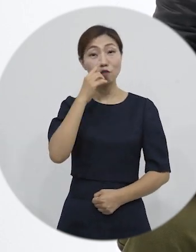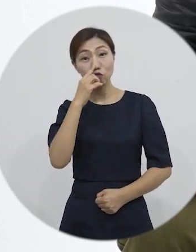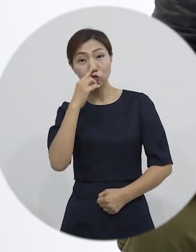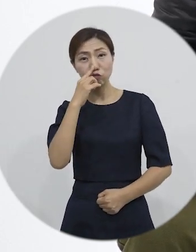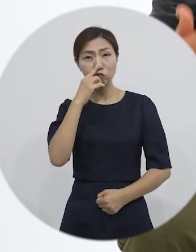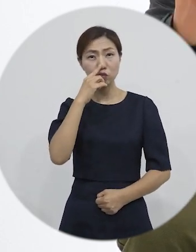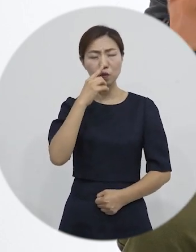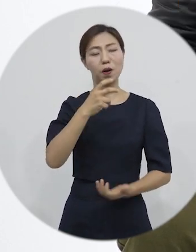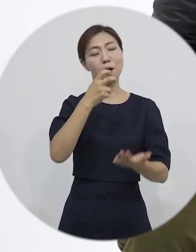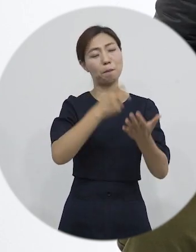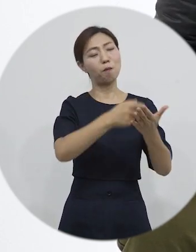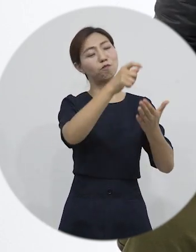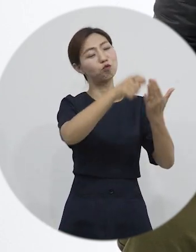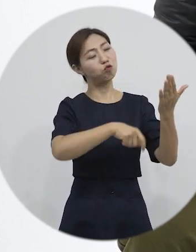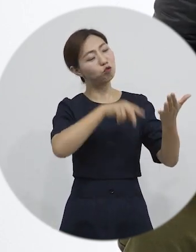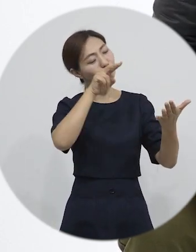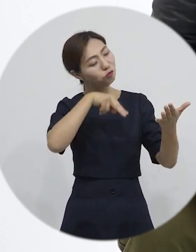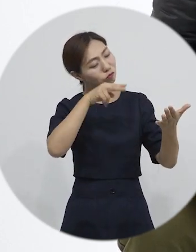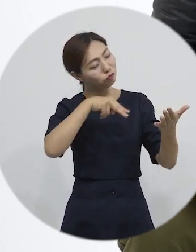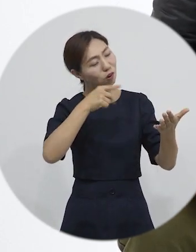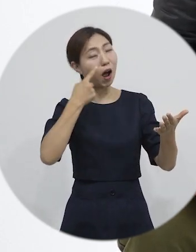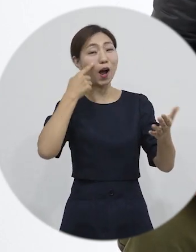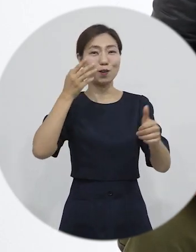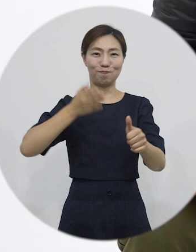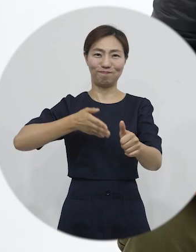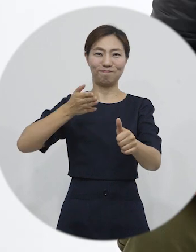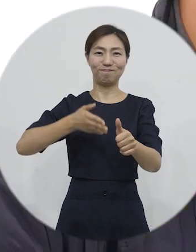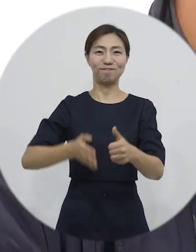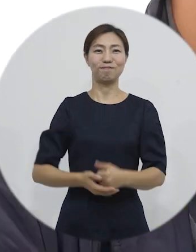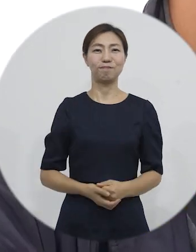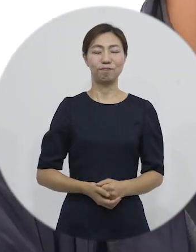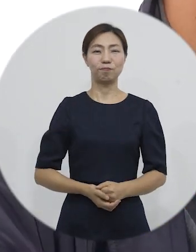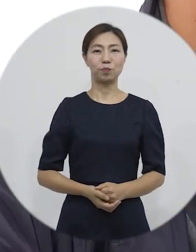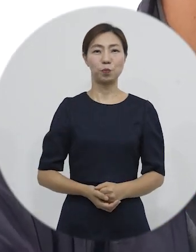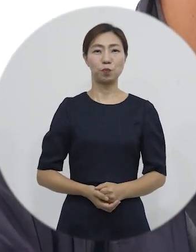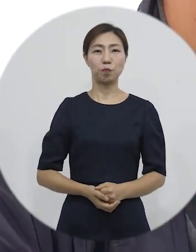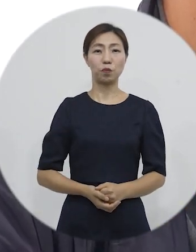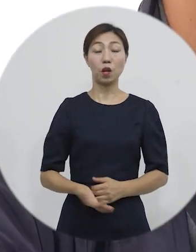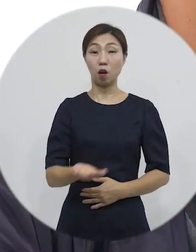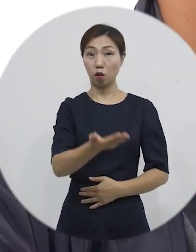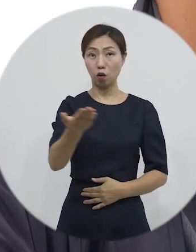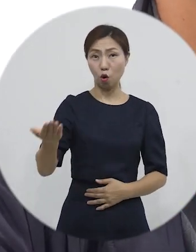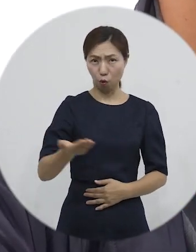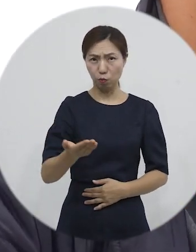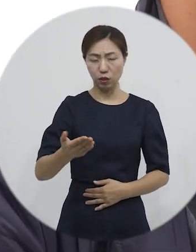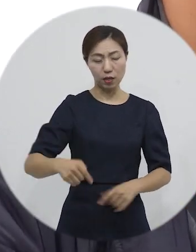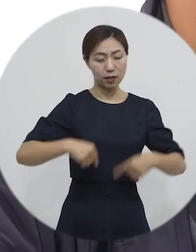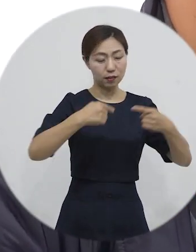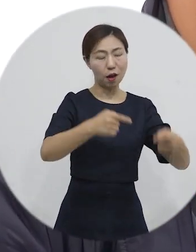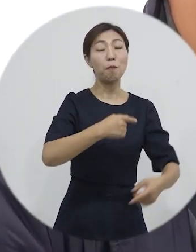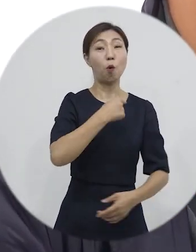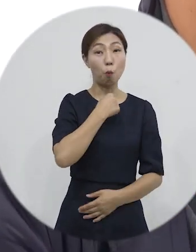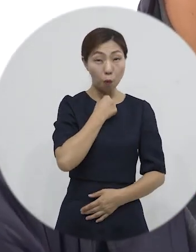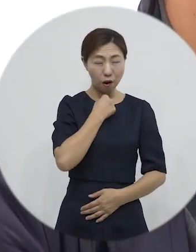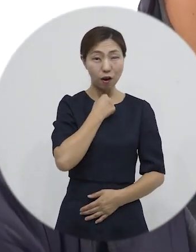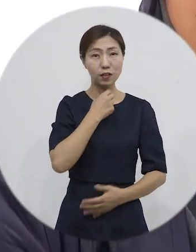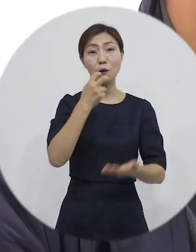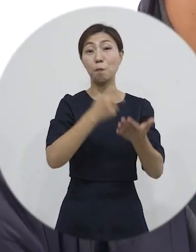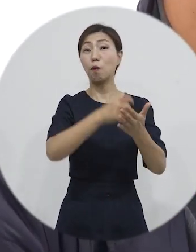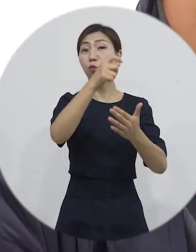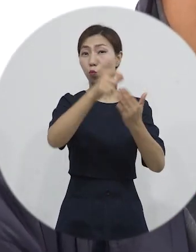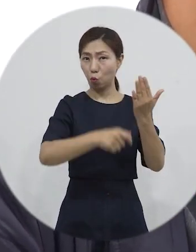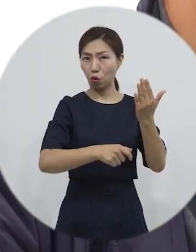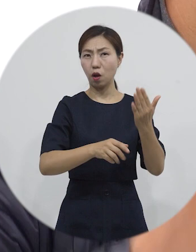궁금하시면요. 조례를 살펴보십시오. 법을 살펴보시면 됩니다. 그만큼 여러분들이 지금 참여하고자 하는 이